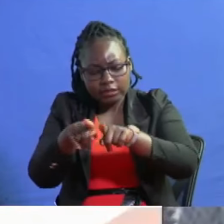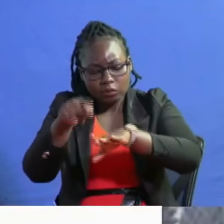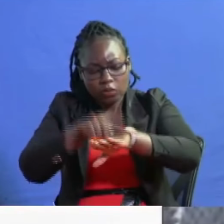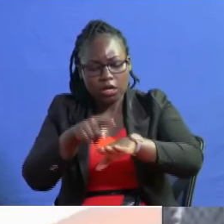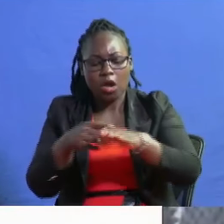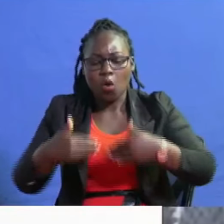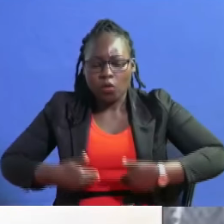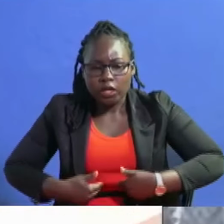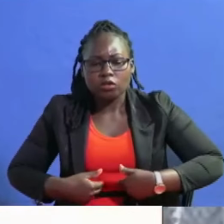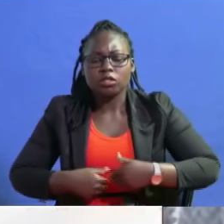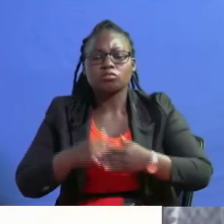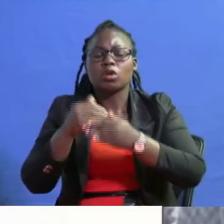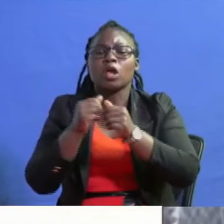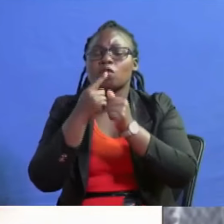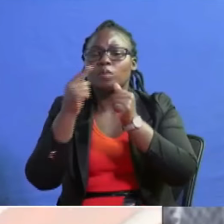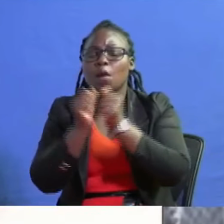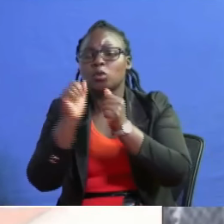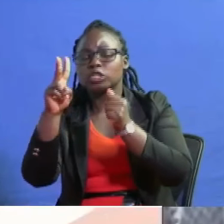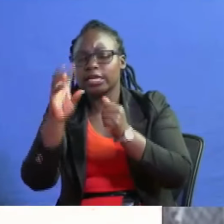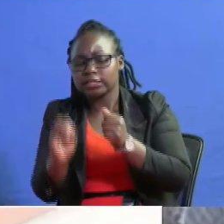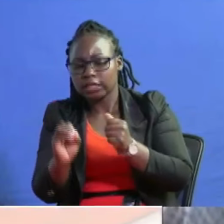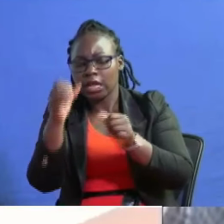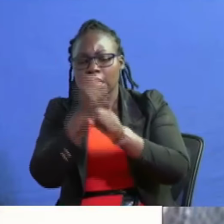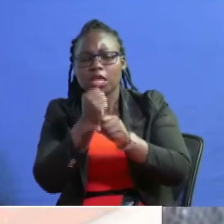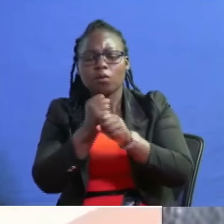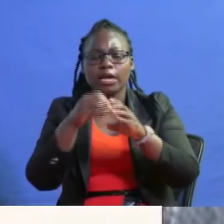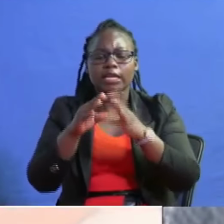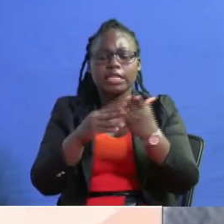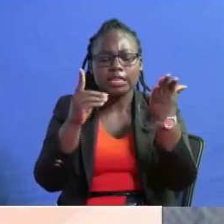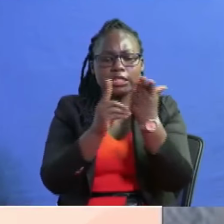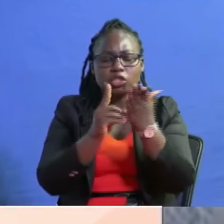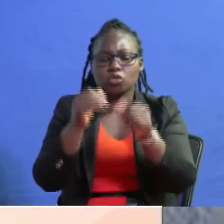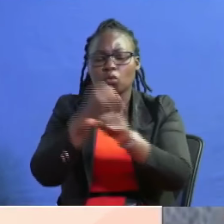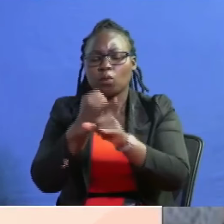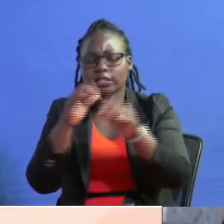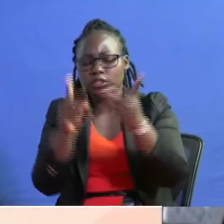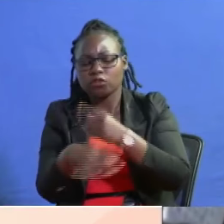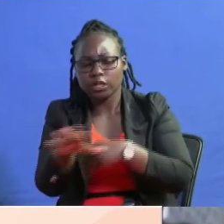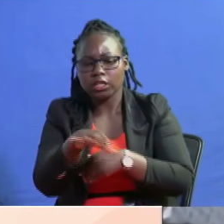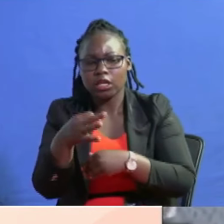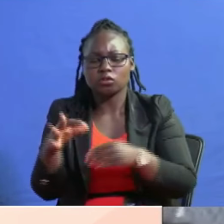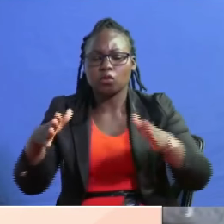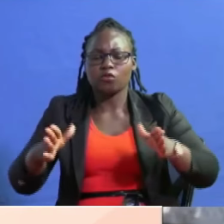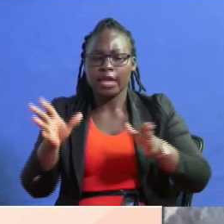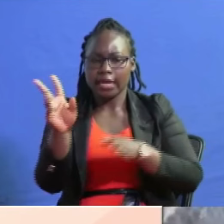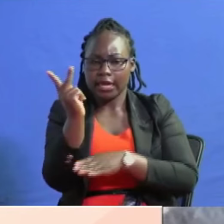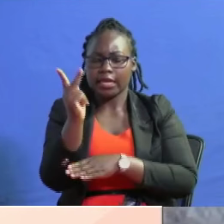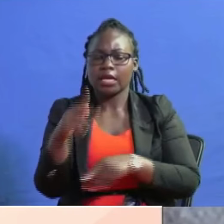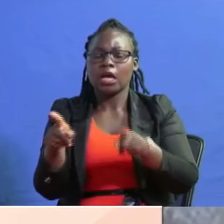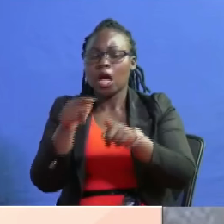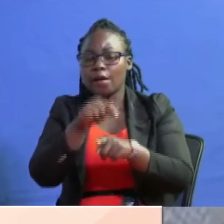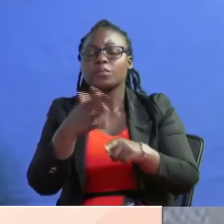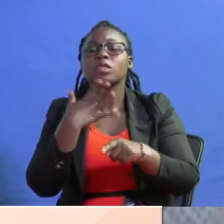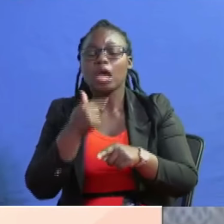vijana tayari 1120 wanafanya kazi digital jobs in different parts of the Republic of Kenya. Na mimi